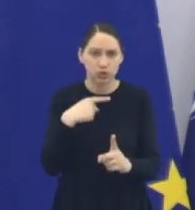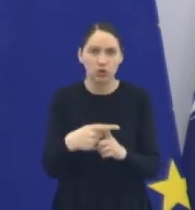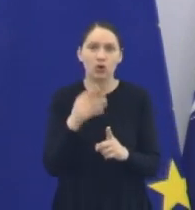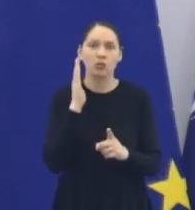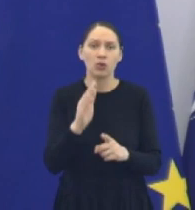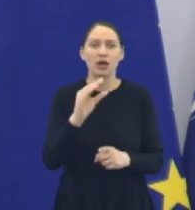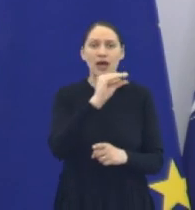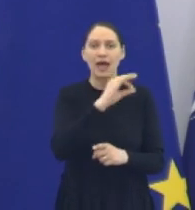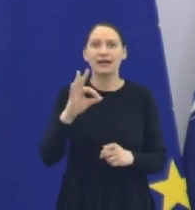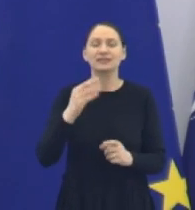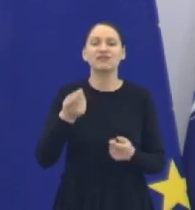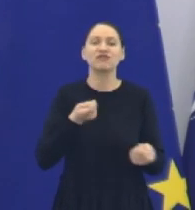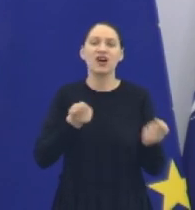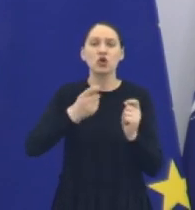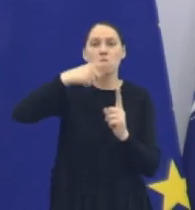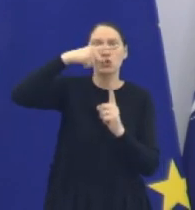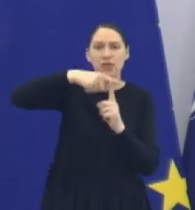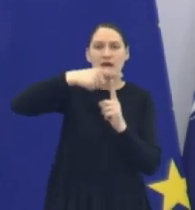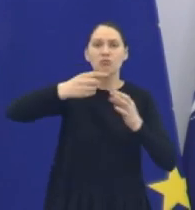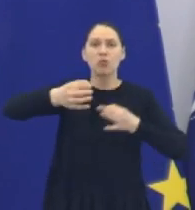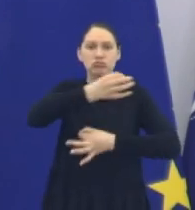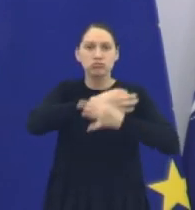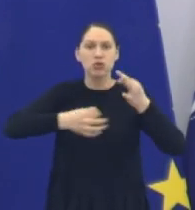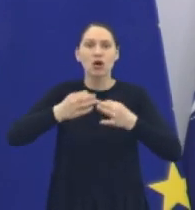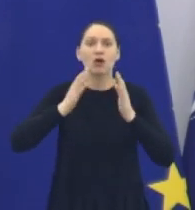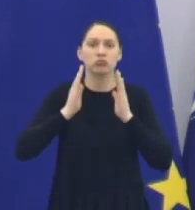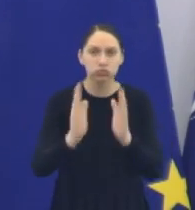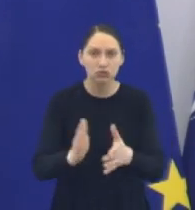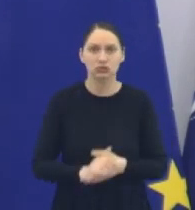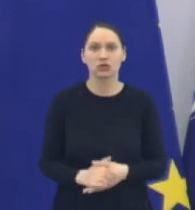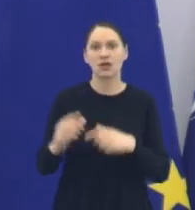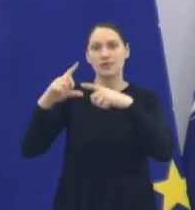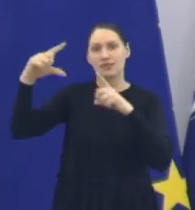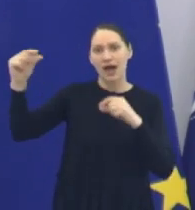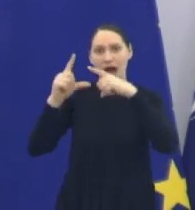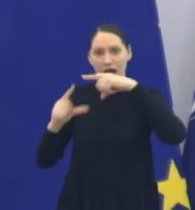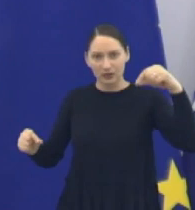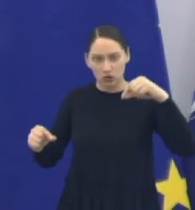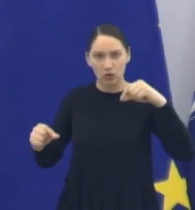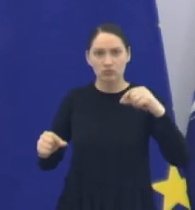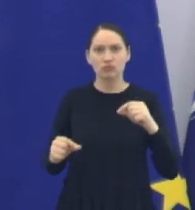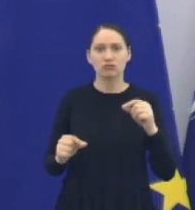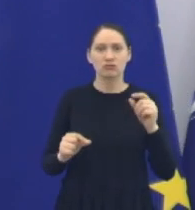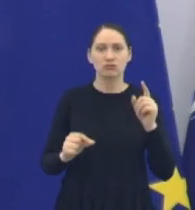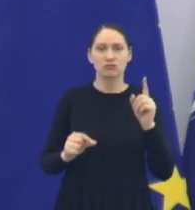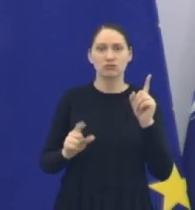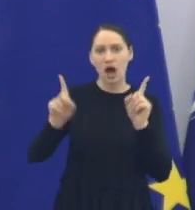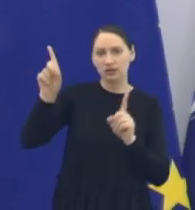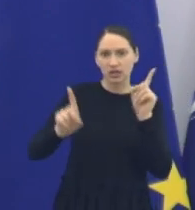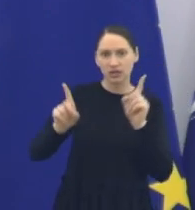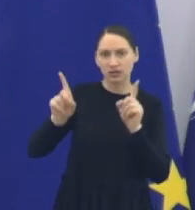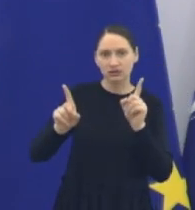nauji Europos vadovų tarybos posėdžiai, NATO viršūnių susitikimas Madride, taip kad